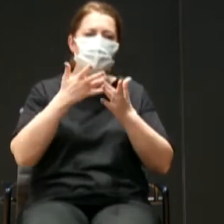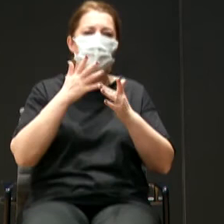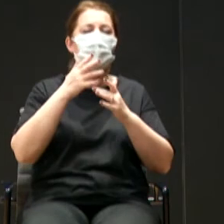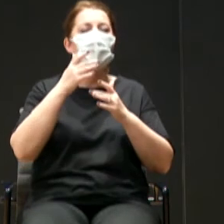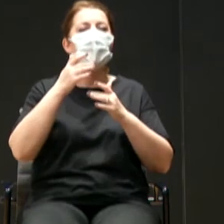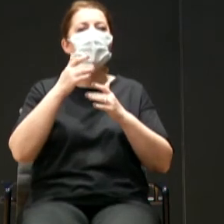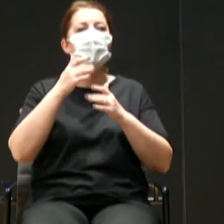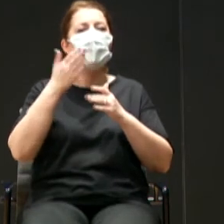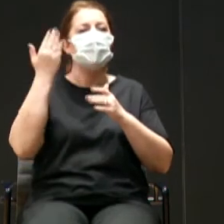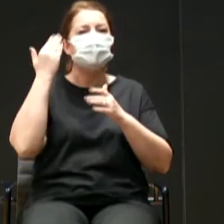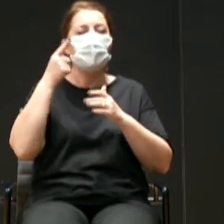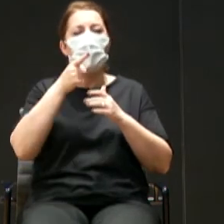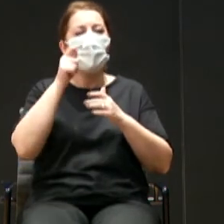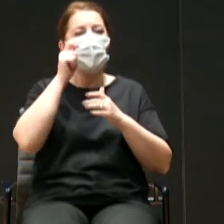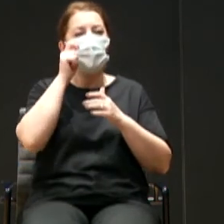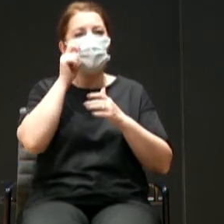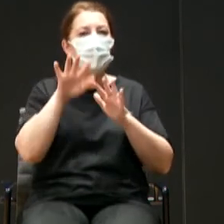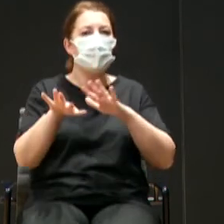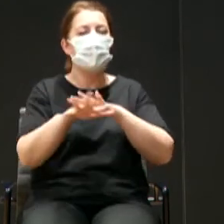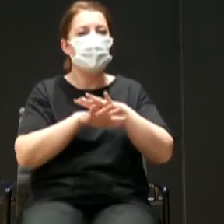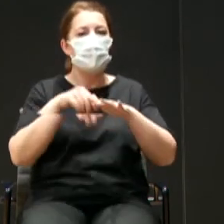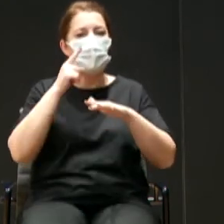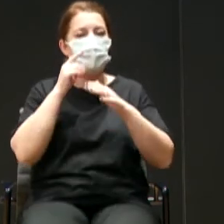zamanında yapılmış temellerden dolayı sağlam duruyor.